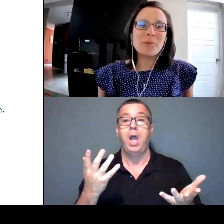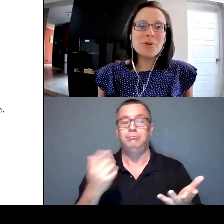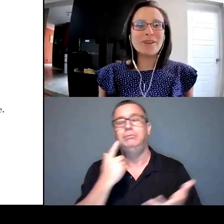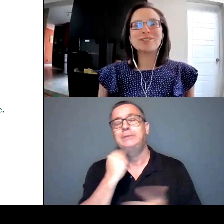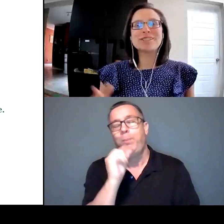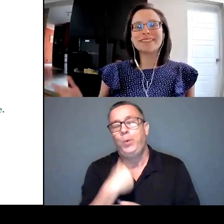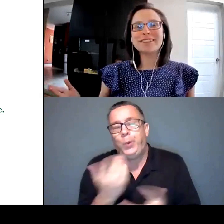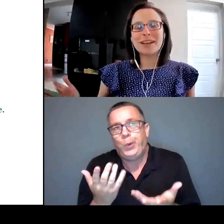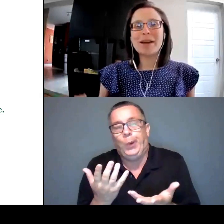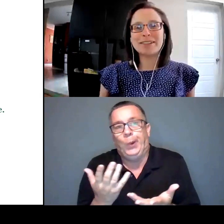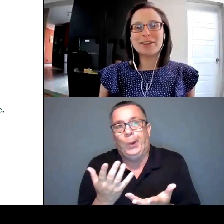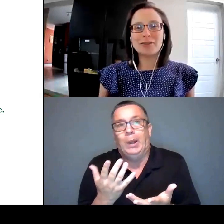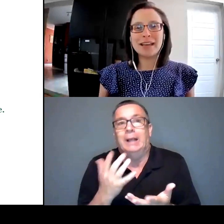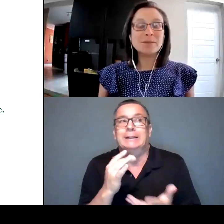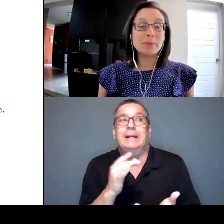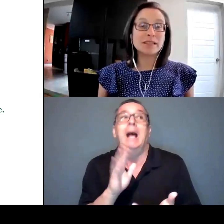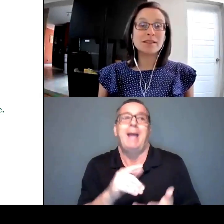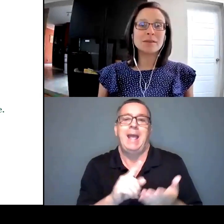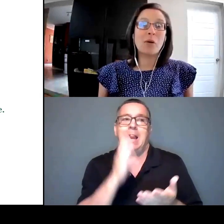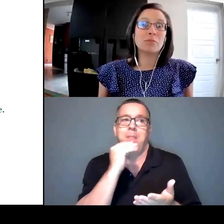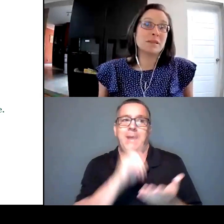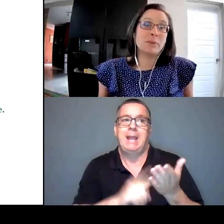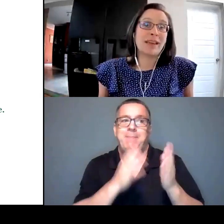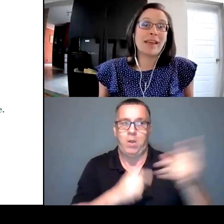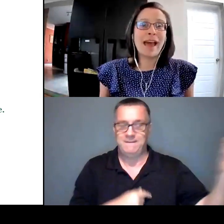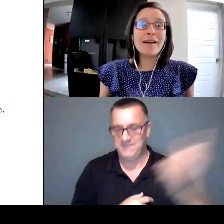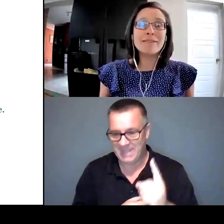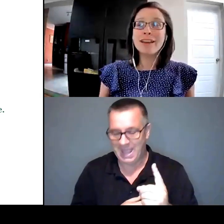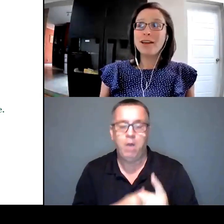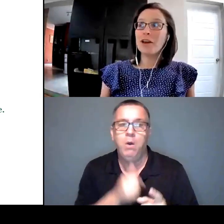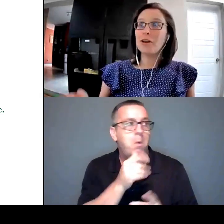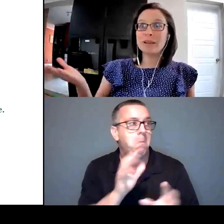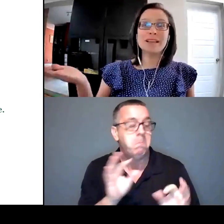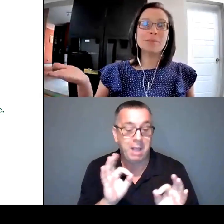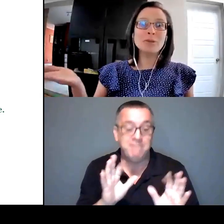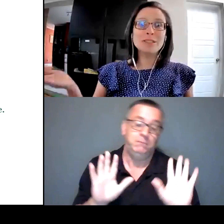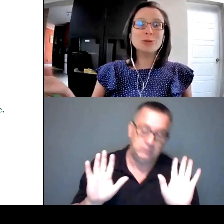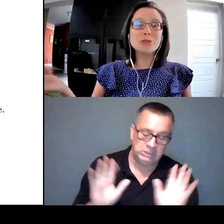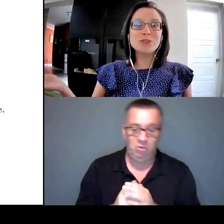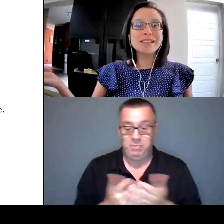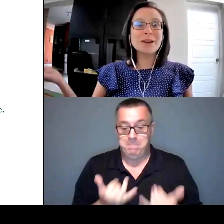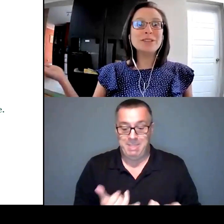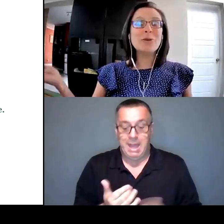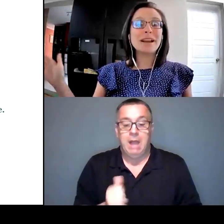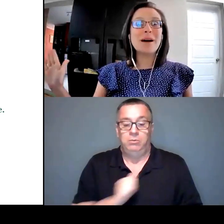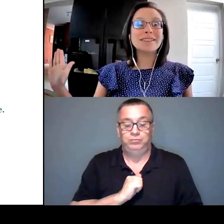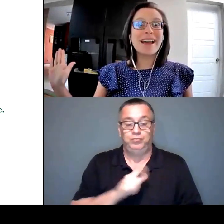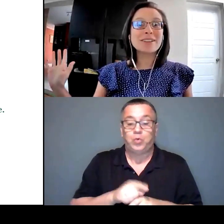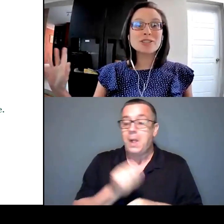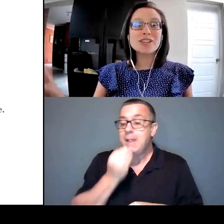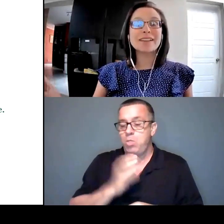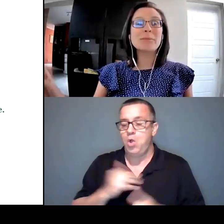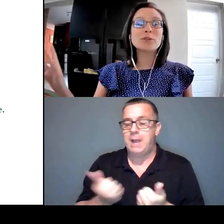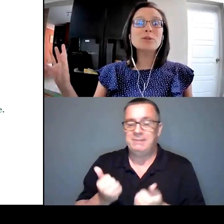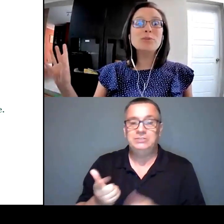un peu jusqu'à temps que le réparateur vienne parce que, bon, c'est pas très grave. Présentement, on est autosuffisant au niveau alimentaire.